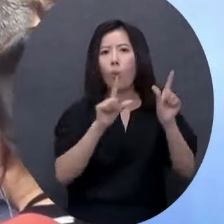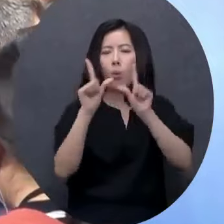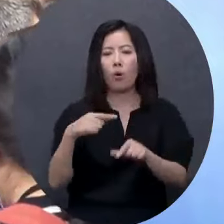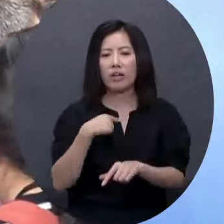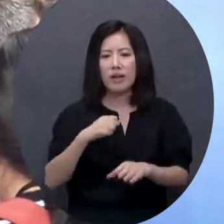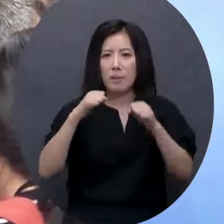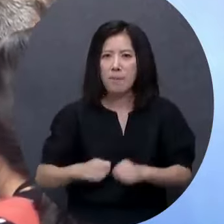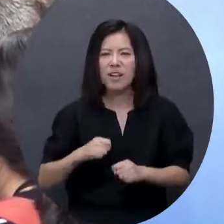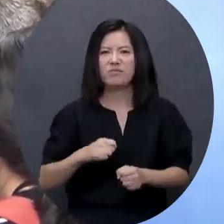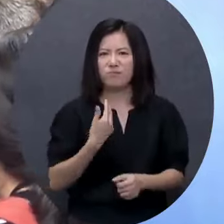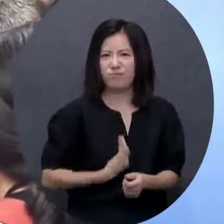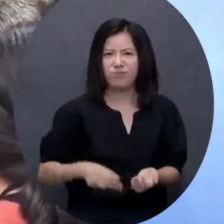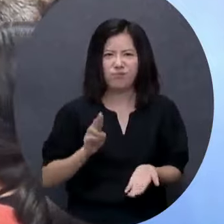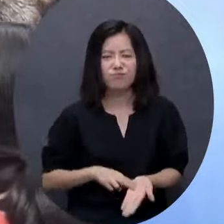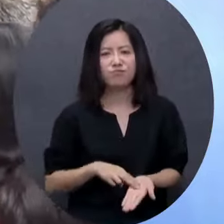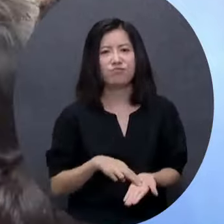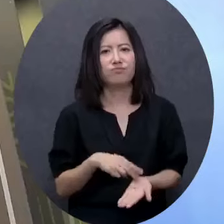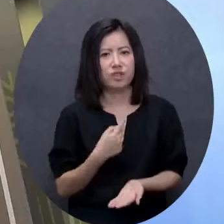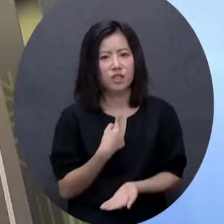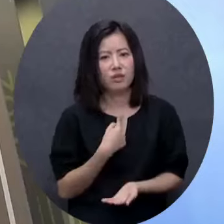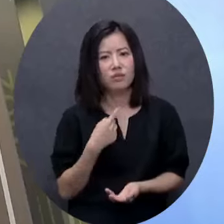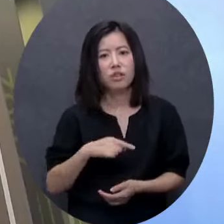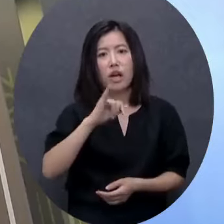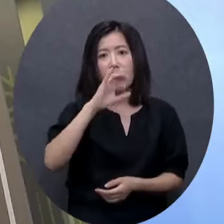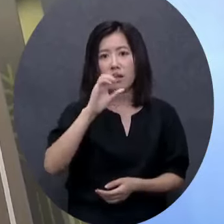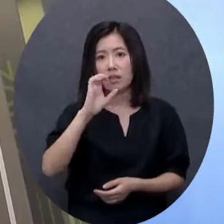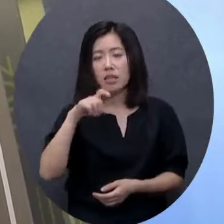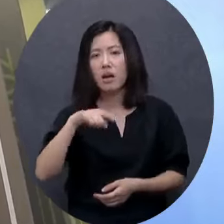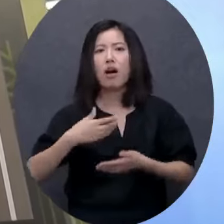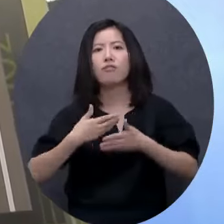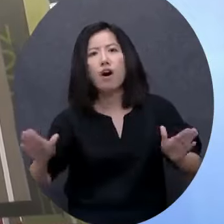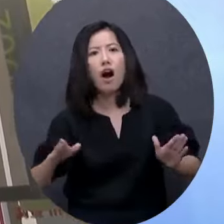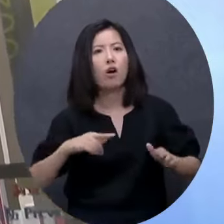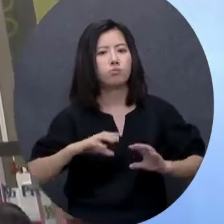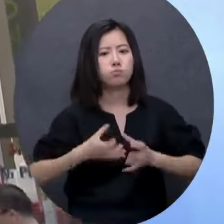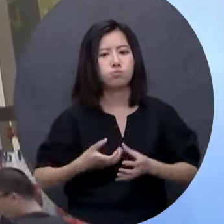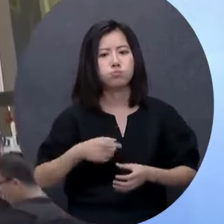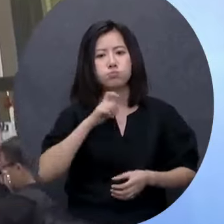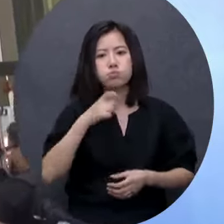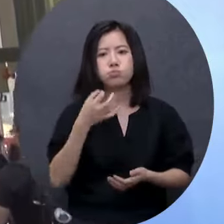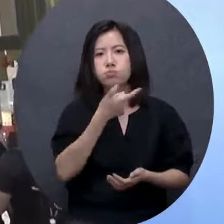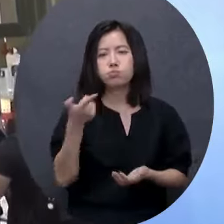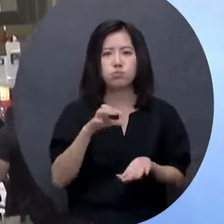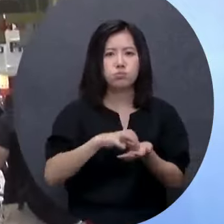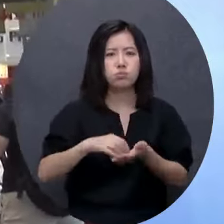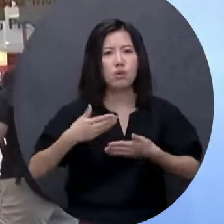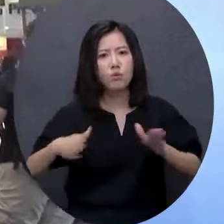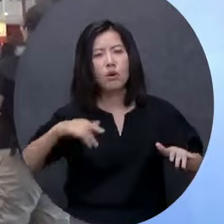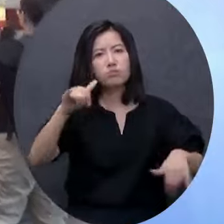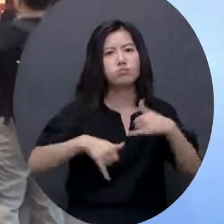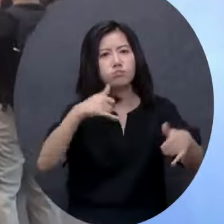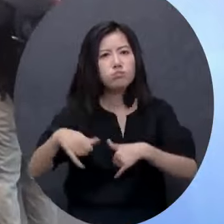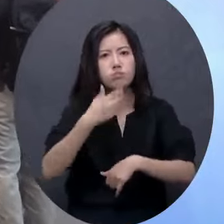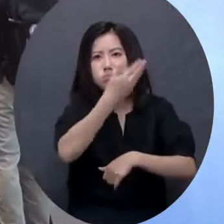持誠信啦。咁廉署都係一個好開放嘅組織啦。咁所以都開放咗好多地方咧，供市民去了